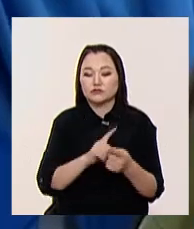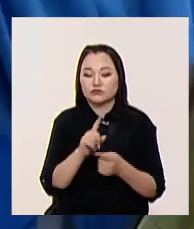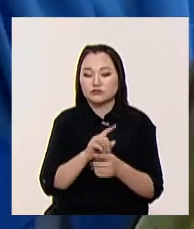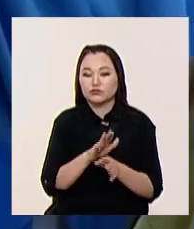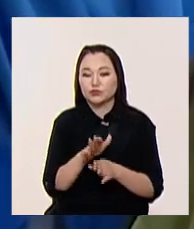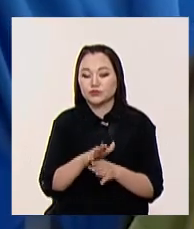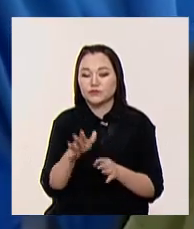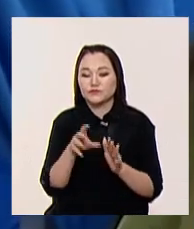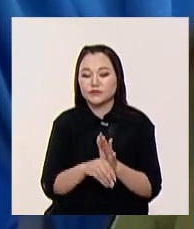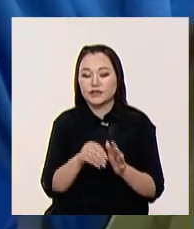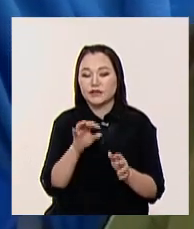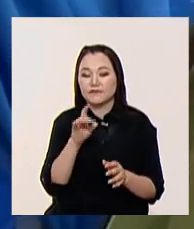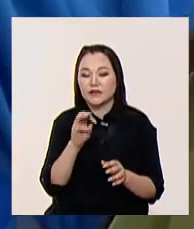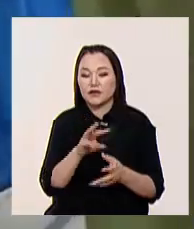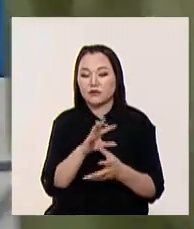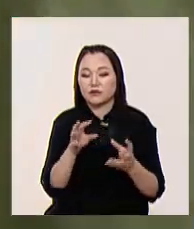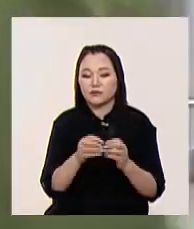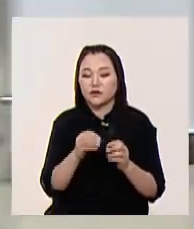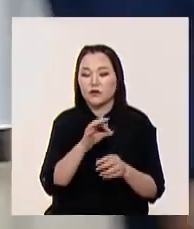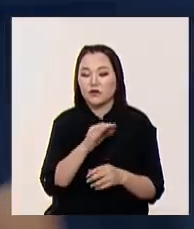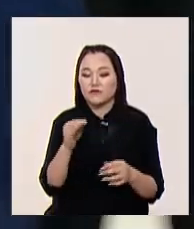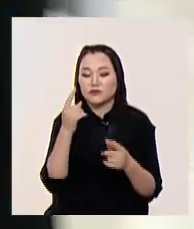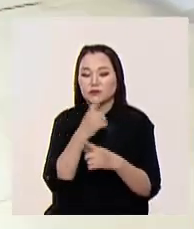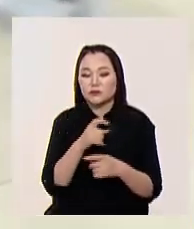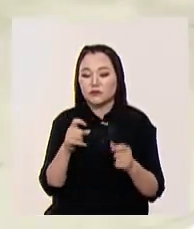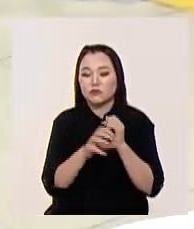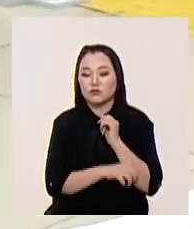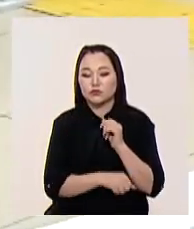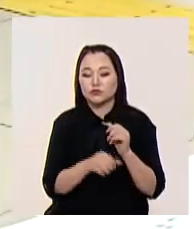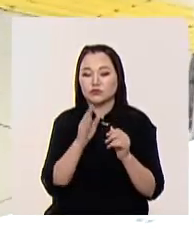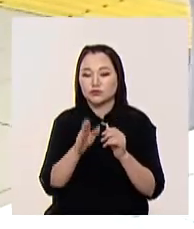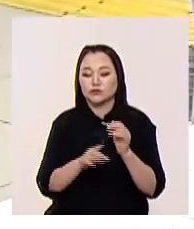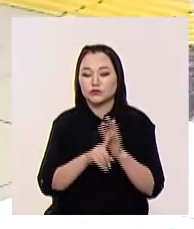толықтырулар референдумның қорытындылары ресми жарияланғаннан бастап күшіне енеді.